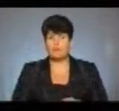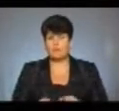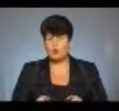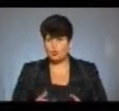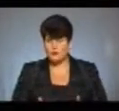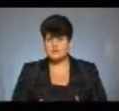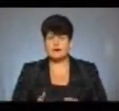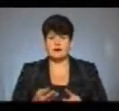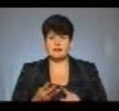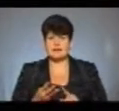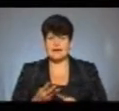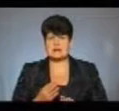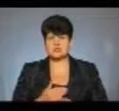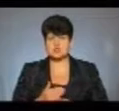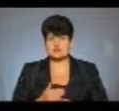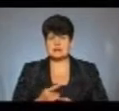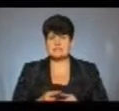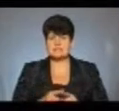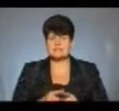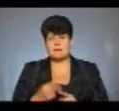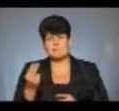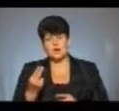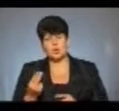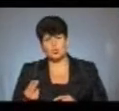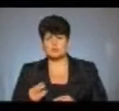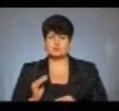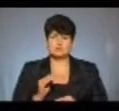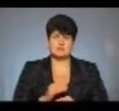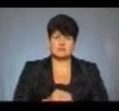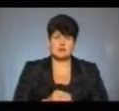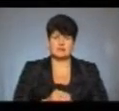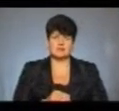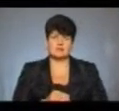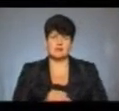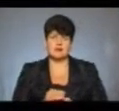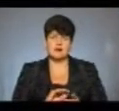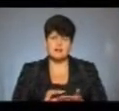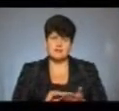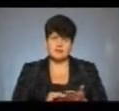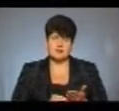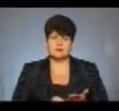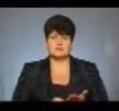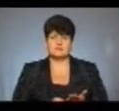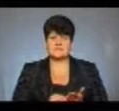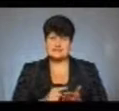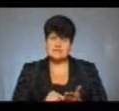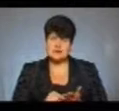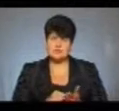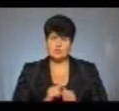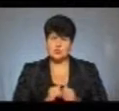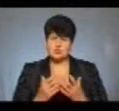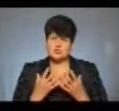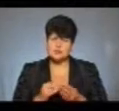– це фотододаток, деякі малюнки, календар, який я вів там собі, закреслюючи кожен